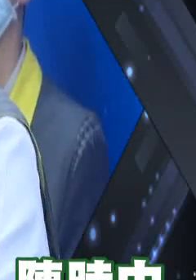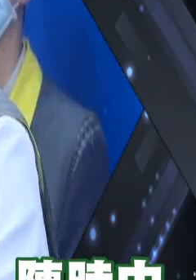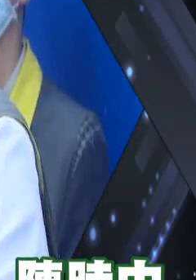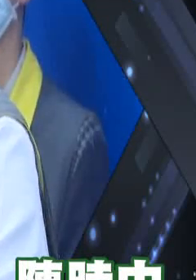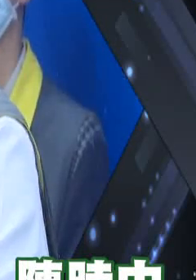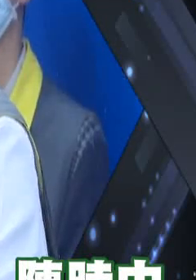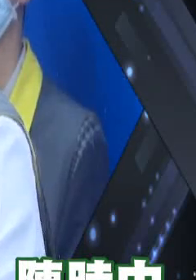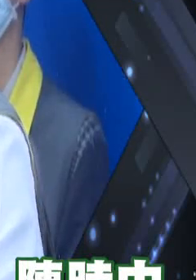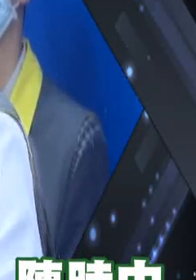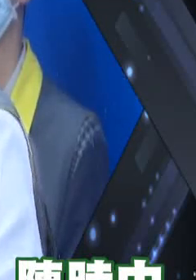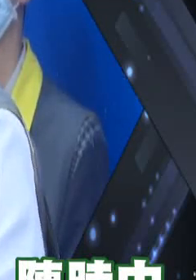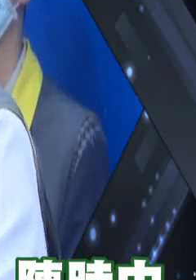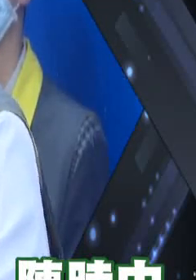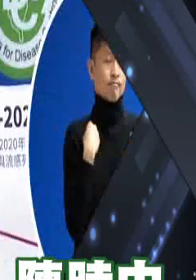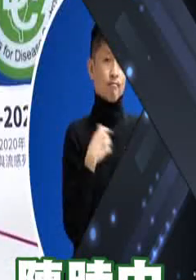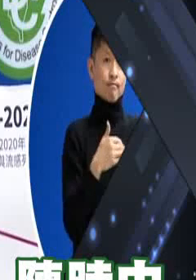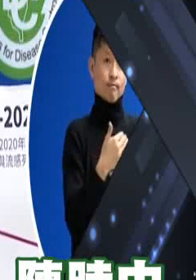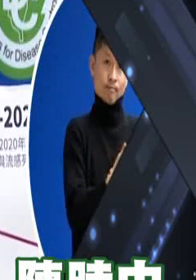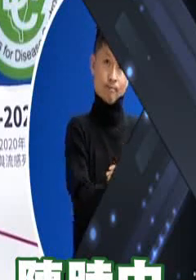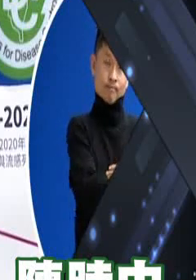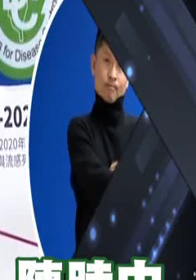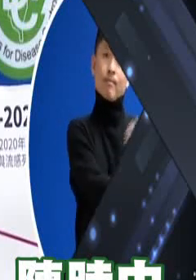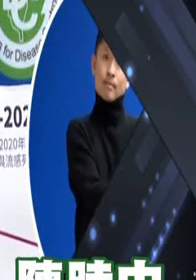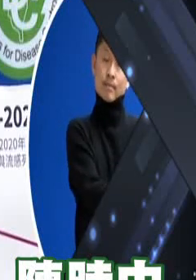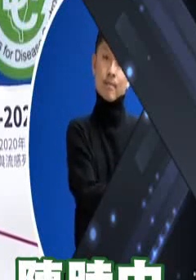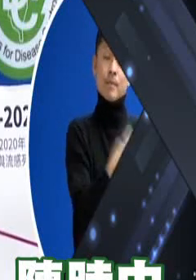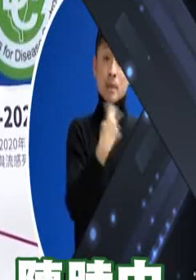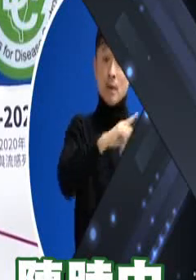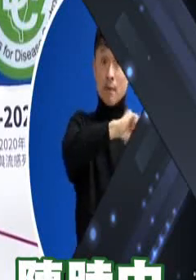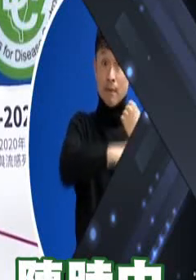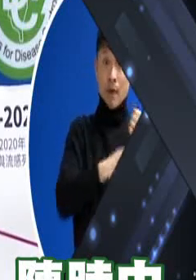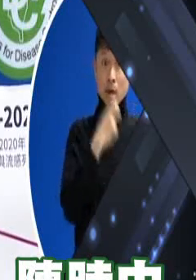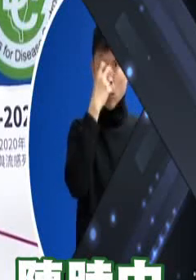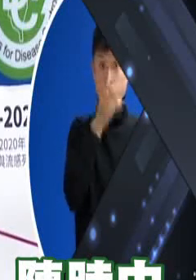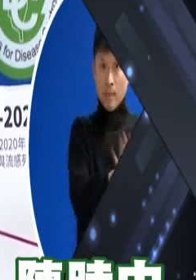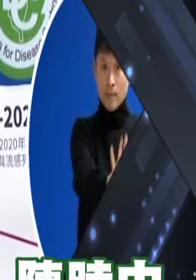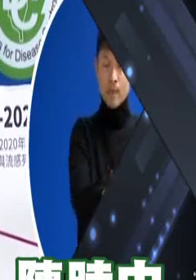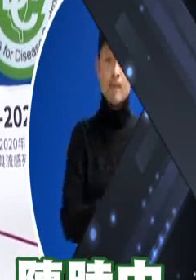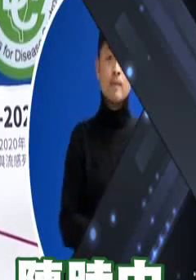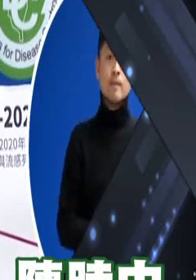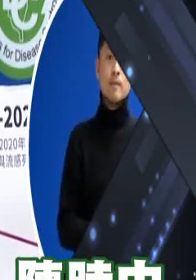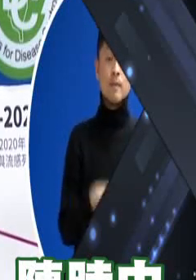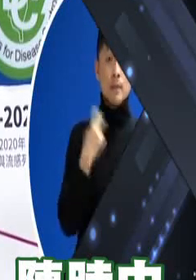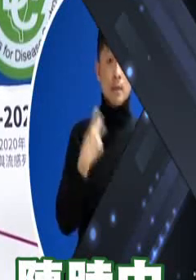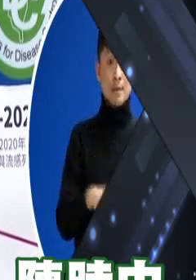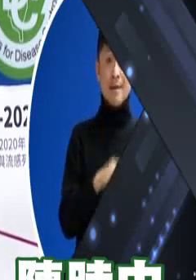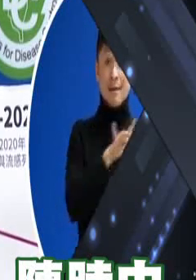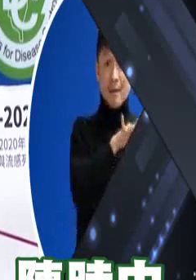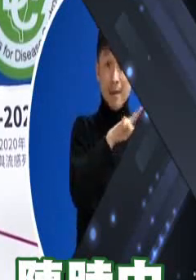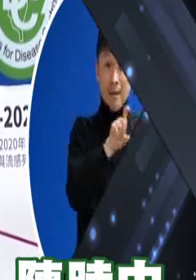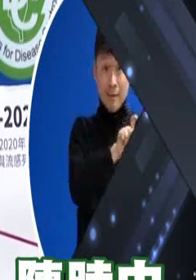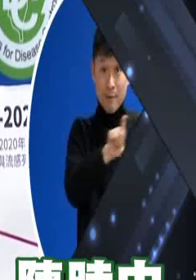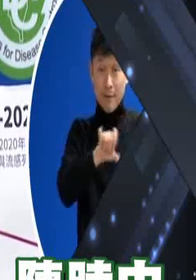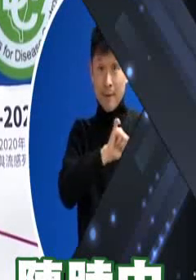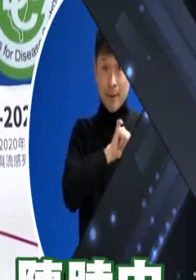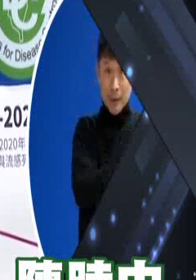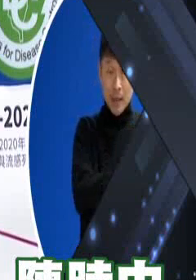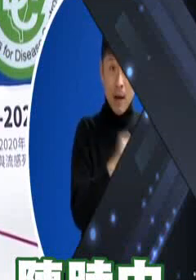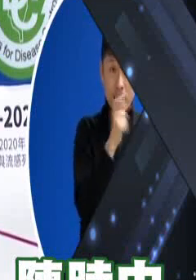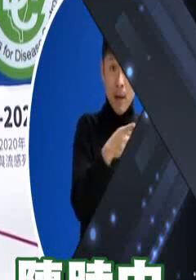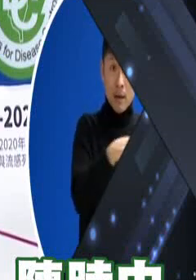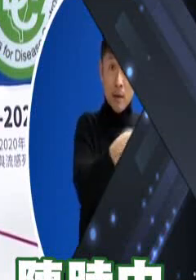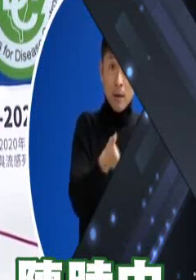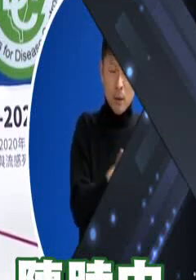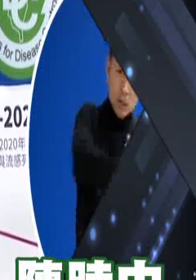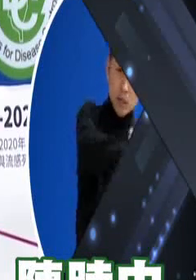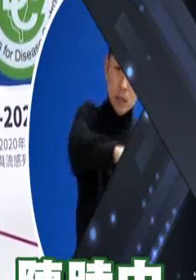涉指挥中心采购疫苗。吴秉睿经过两个多月的搜证，在今天采取行动，针对散布谣言的十位网